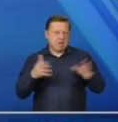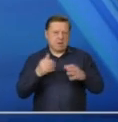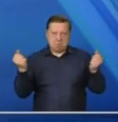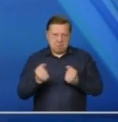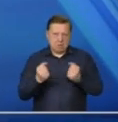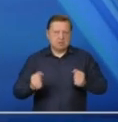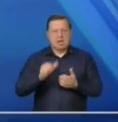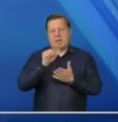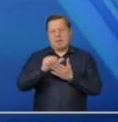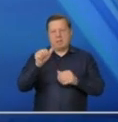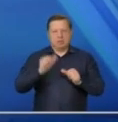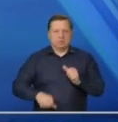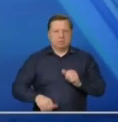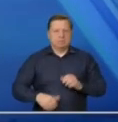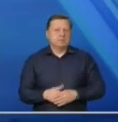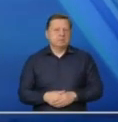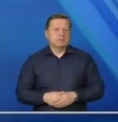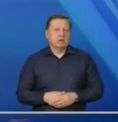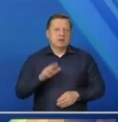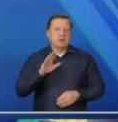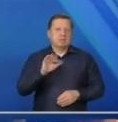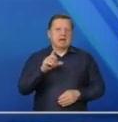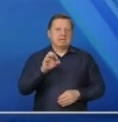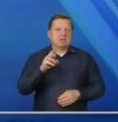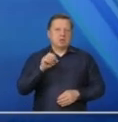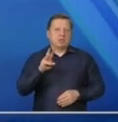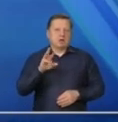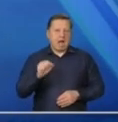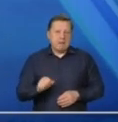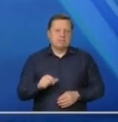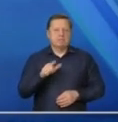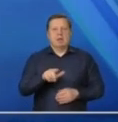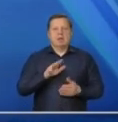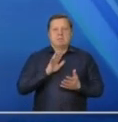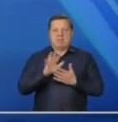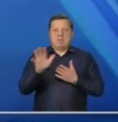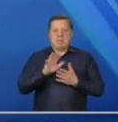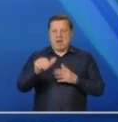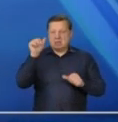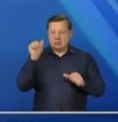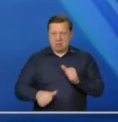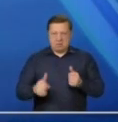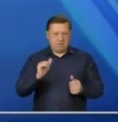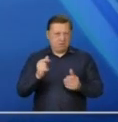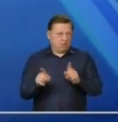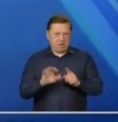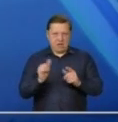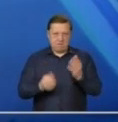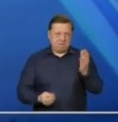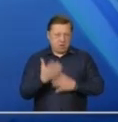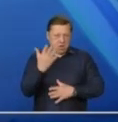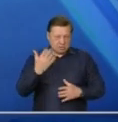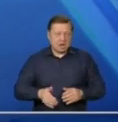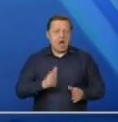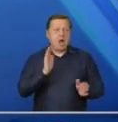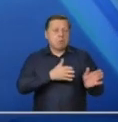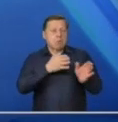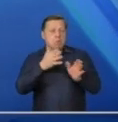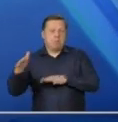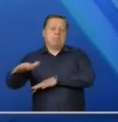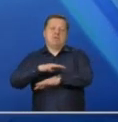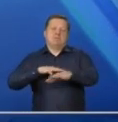termometrach 11 stopni. W Braciejówce temperatura iście wiosenna, bo 15 stopni. Do południa pogodnie, później jednak nadciągną